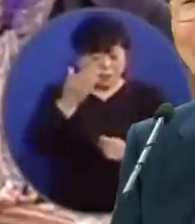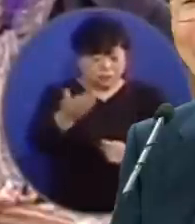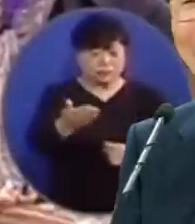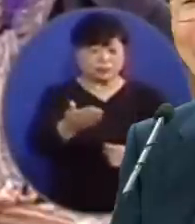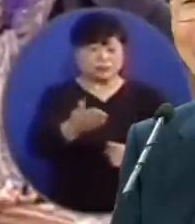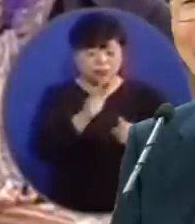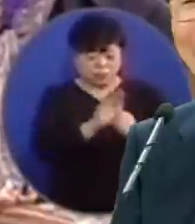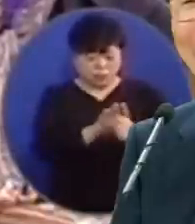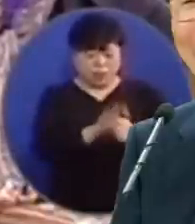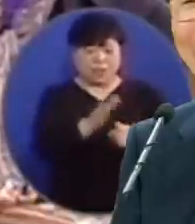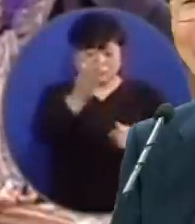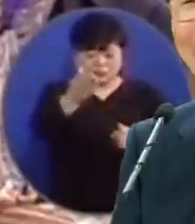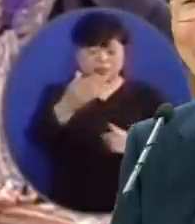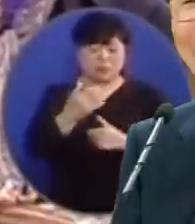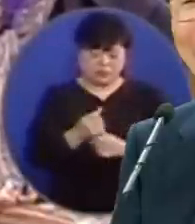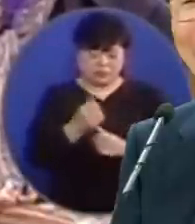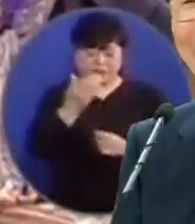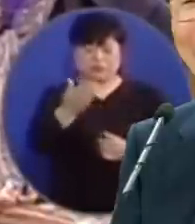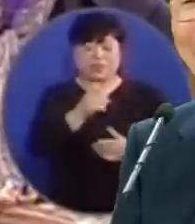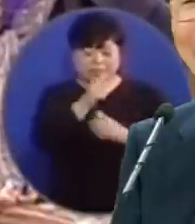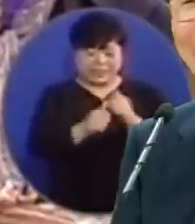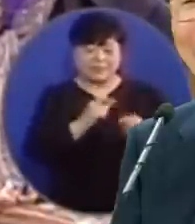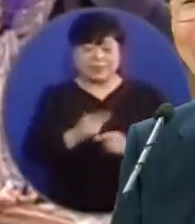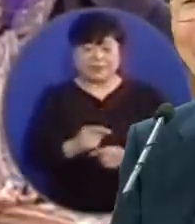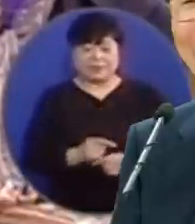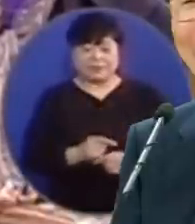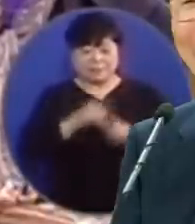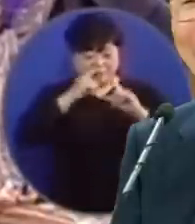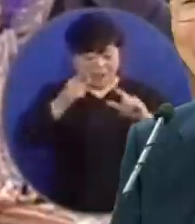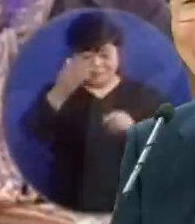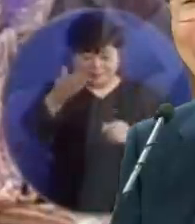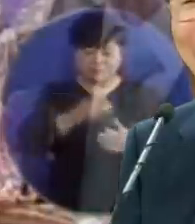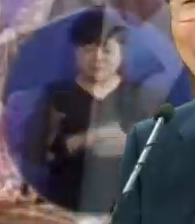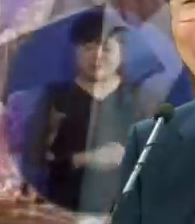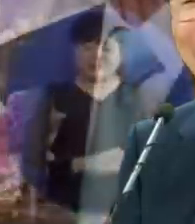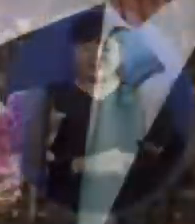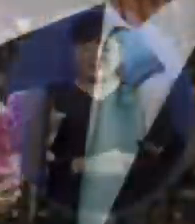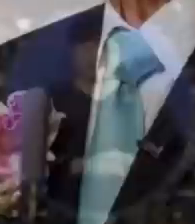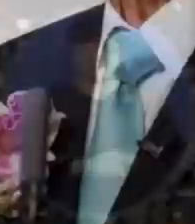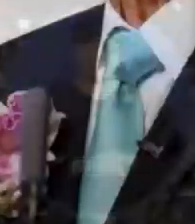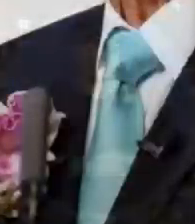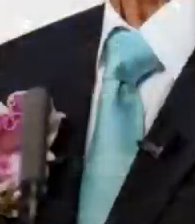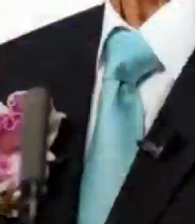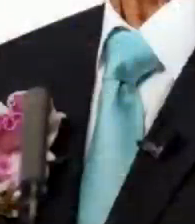나의 의로운 오른손으로 너를 붙들리라고 하나님이 오늘 여러분에게 말씀해 주시는 것입니다.